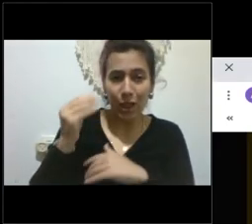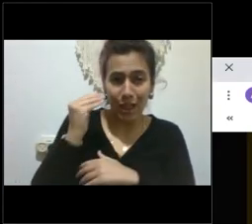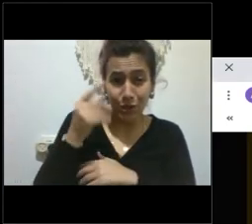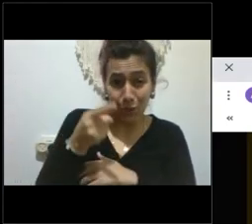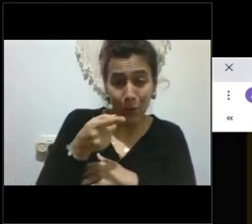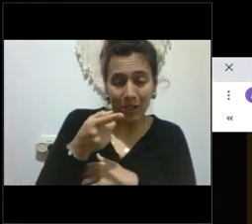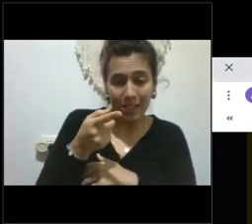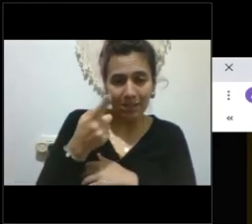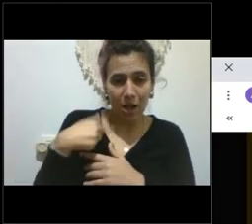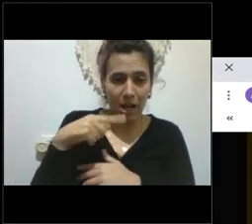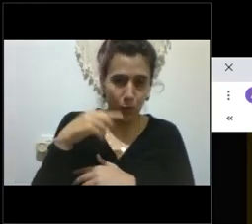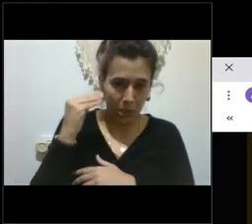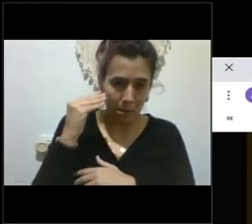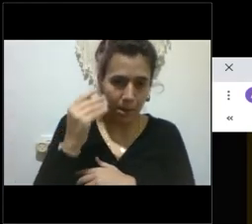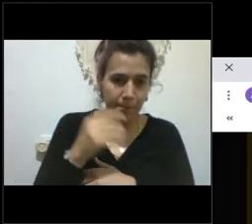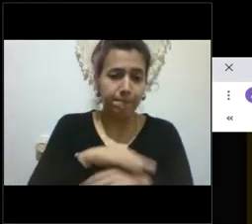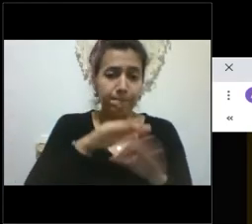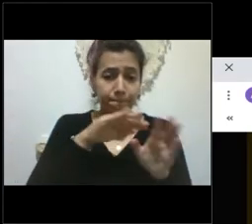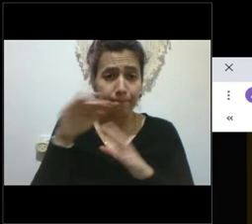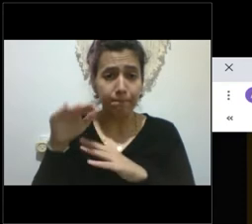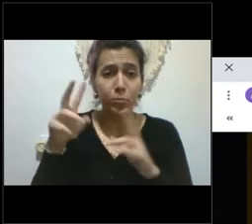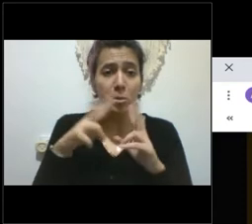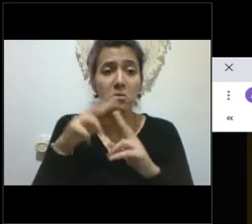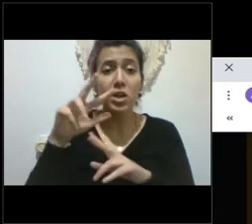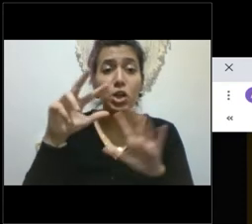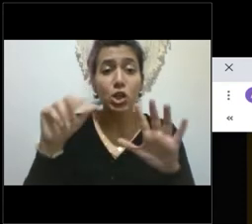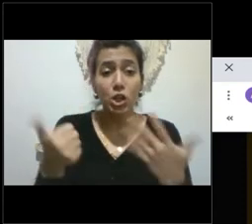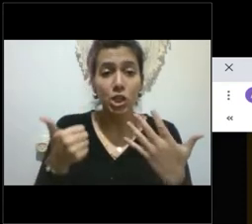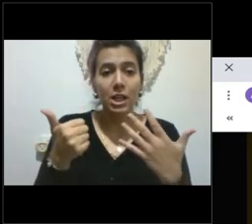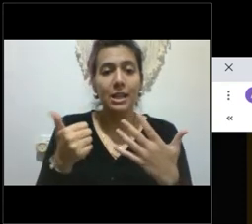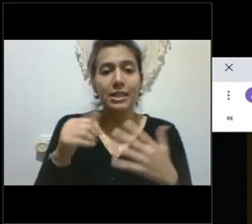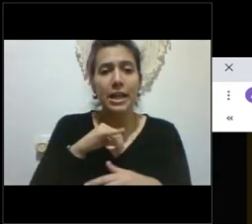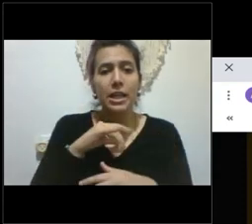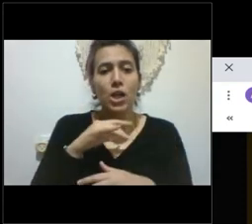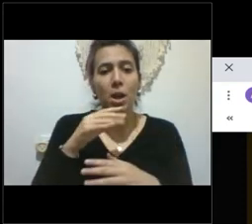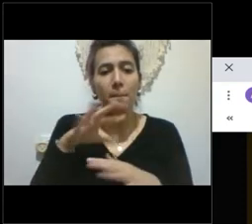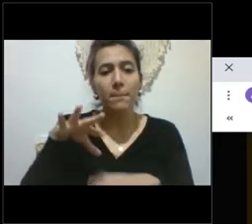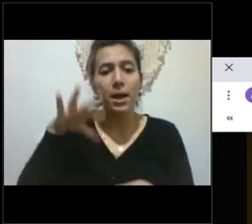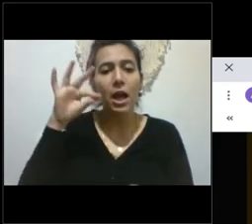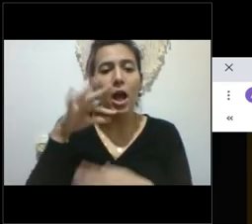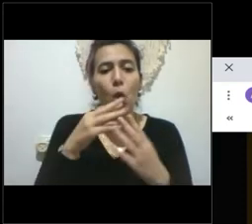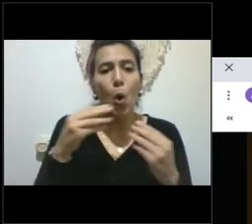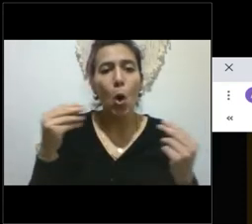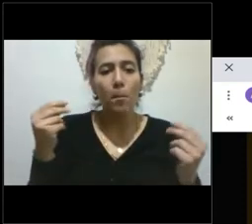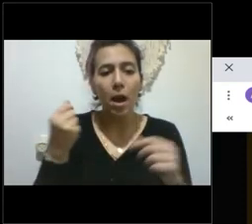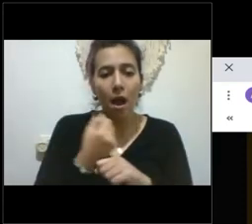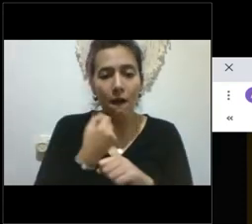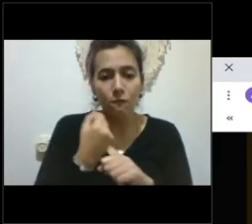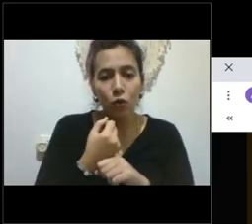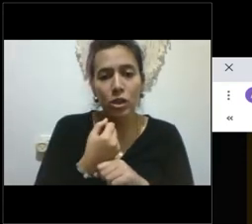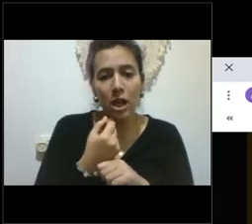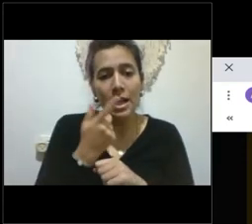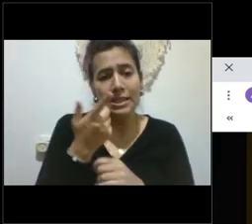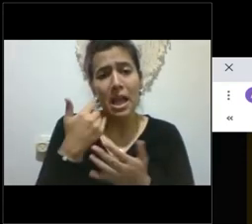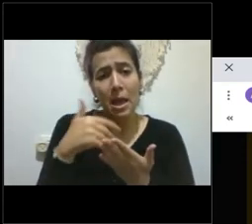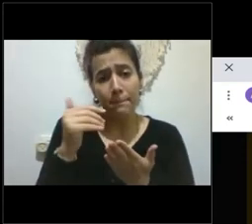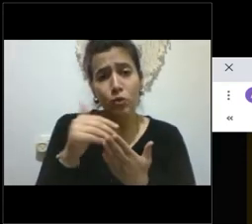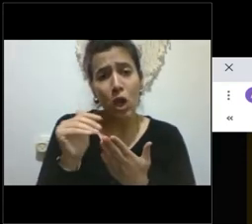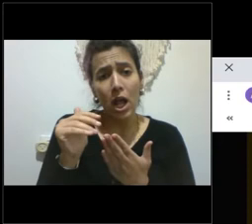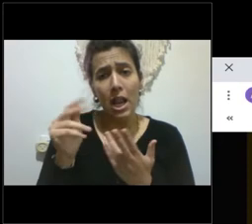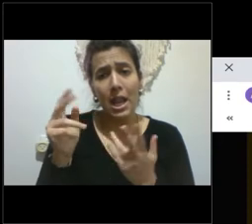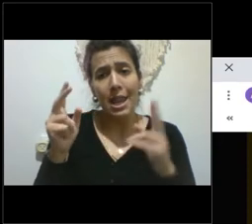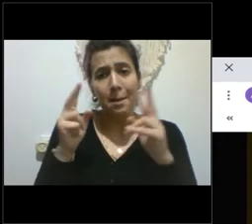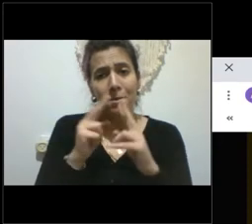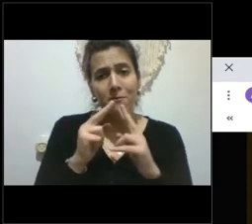מפגש אישי, זה עניין של בחירת חומרי עבודה, שוב זה גם המשך למפגש, שהיה לנו